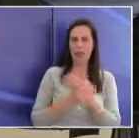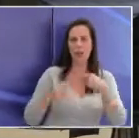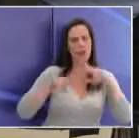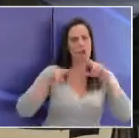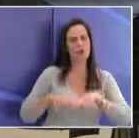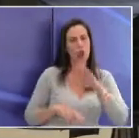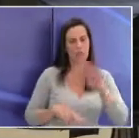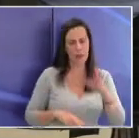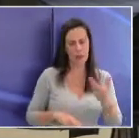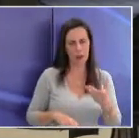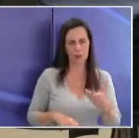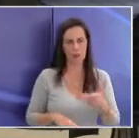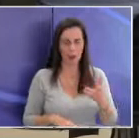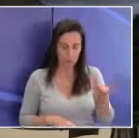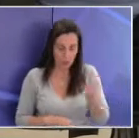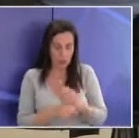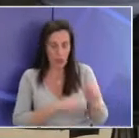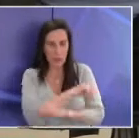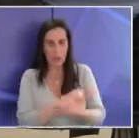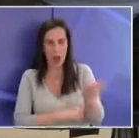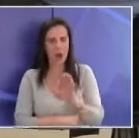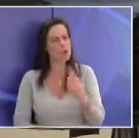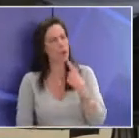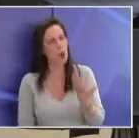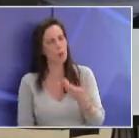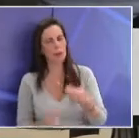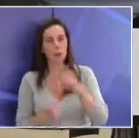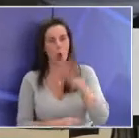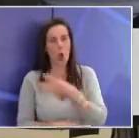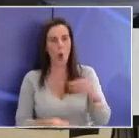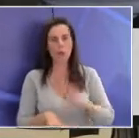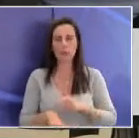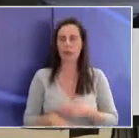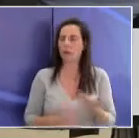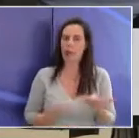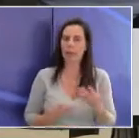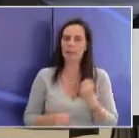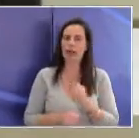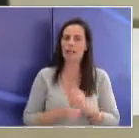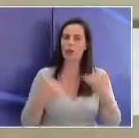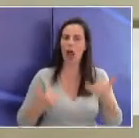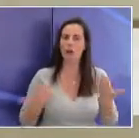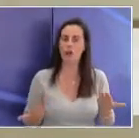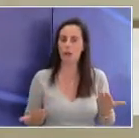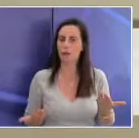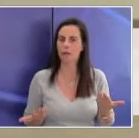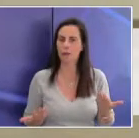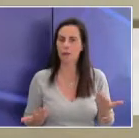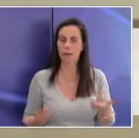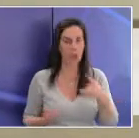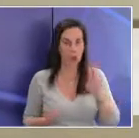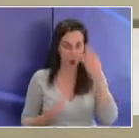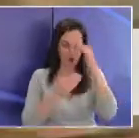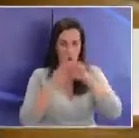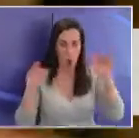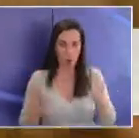הכל נשאר אצלו. לא, לא, הוא ימנה מלא מקום, למה? עכשיו, מה זה אומר מבחינת לוח זמנים, אתה בקיא בזה? איך זה, מה יהיה התהליך עכשיו? יש את